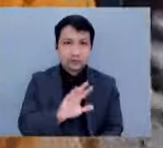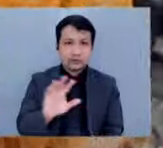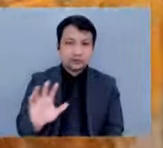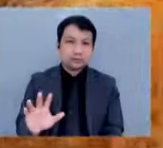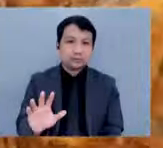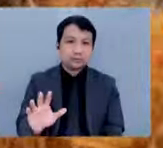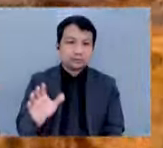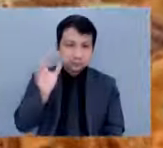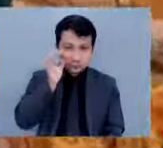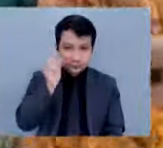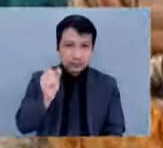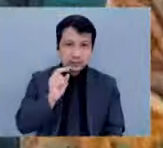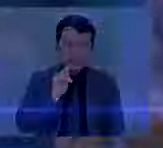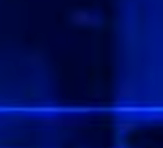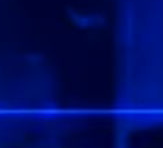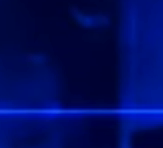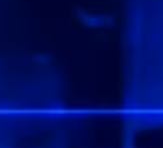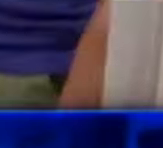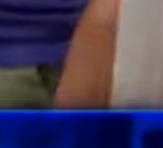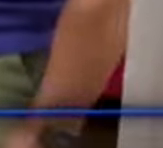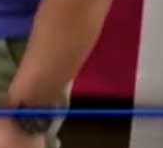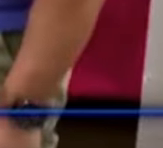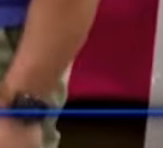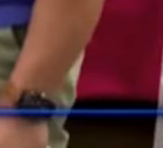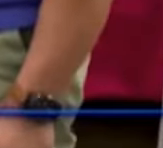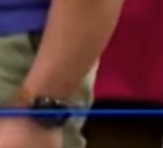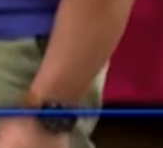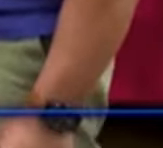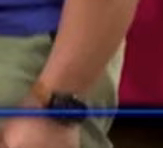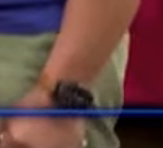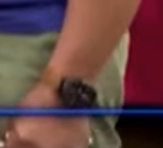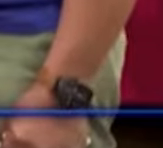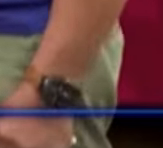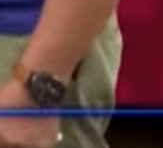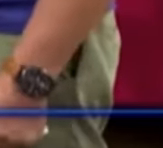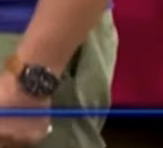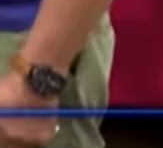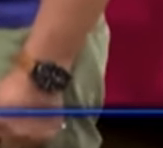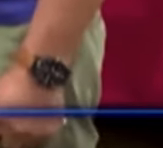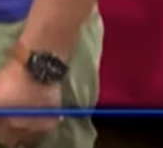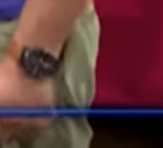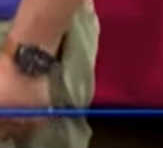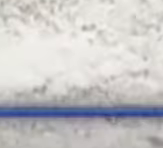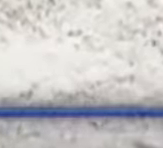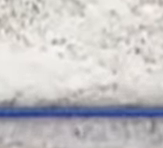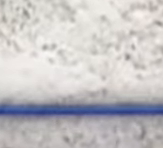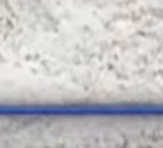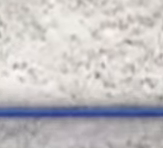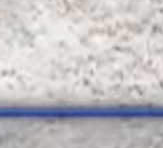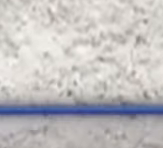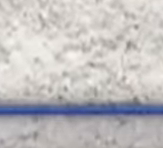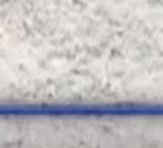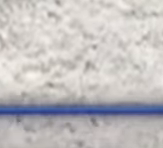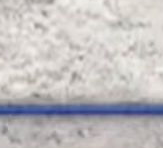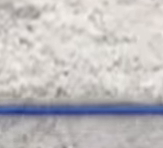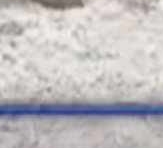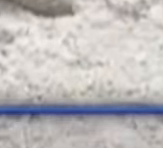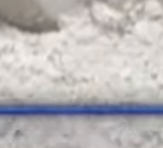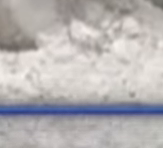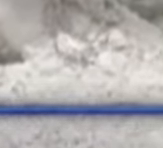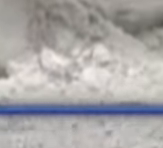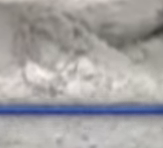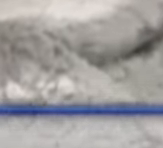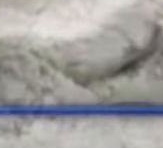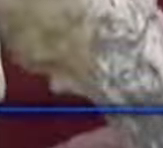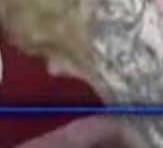Camille Samonte, News 5. Abangan, kalansay umano ng mga alien na may 3 daliri lamang na diskubre sa Peru.